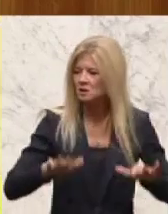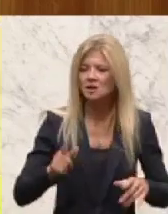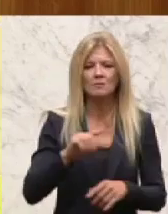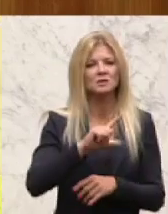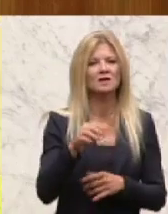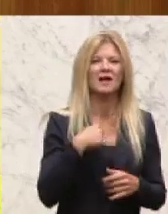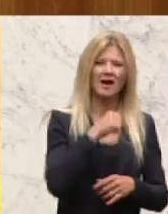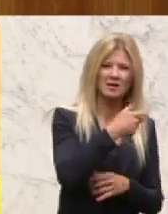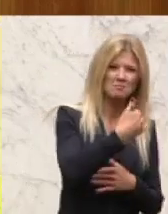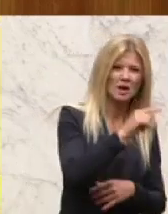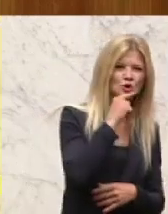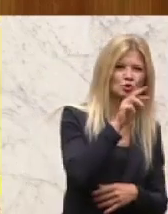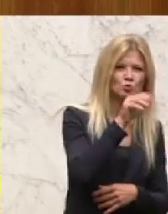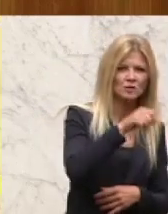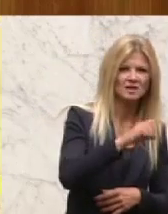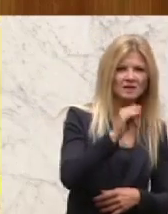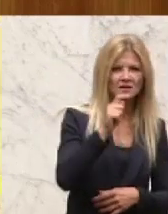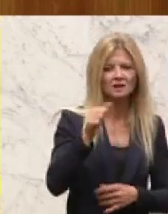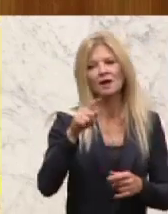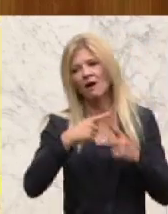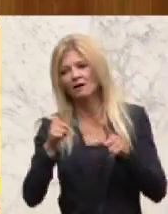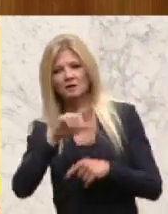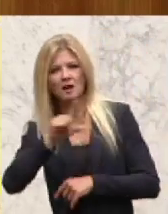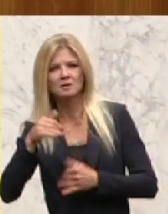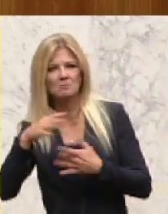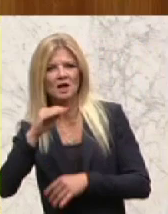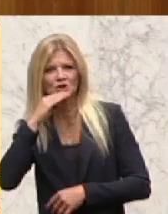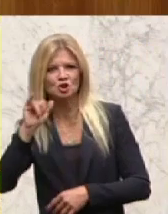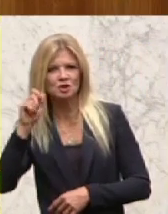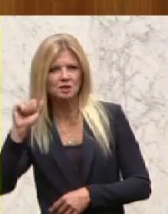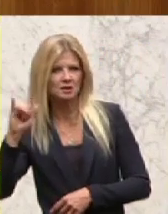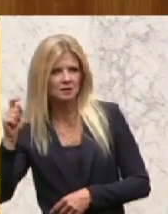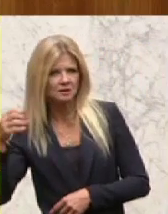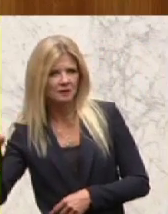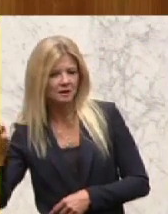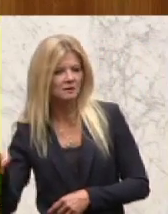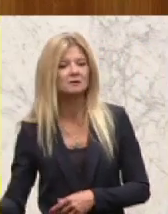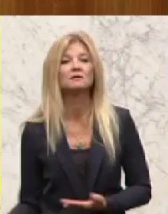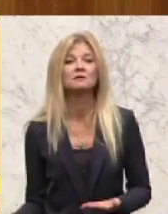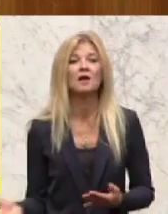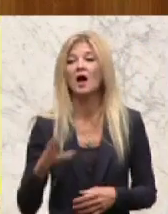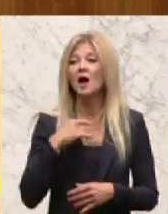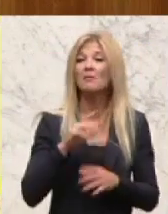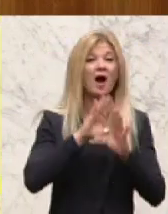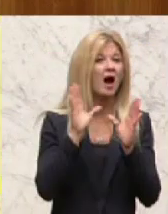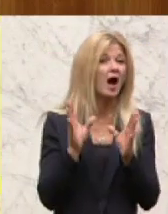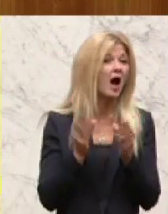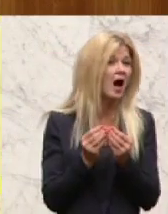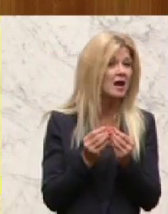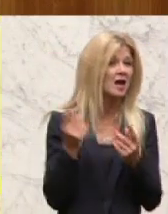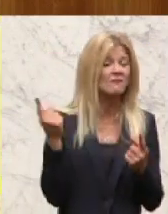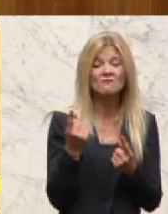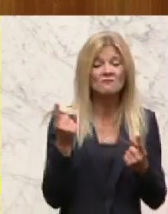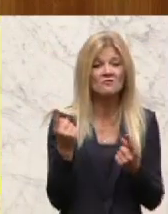anderen leben Schiiten. An sich könnten alle, die dem Islam angehören, direkt in der Region von zum Teil sogar sehr